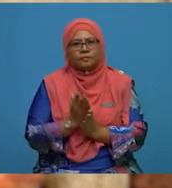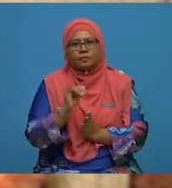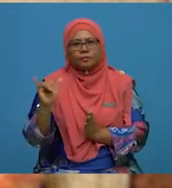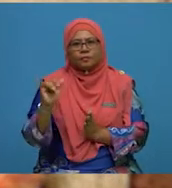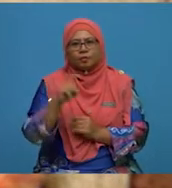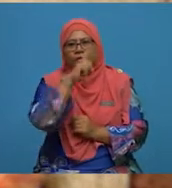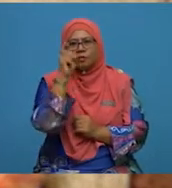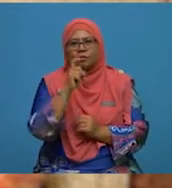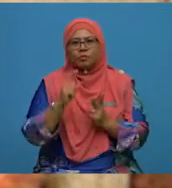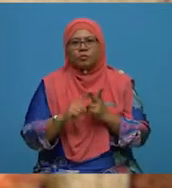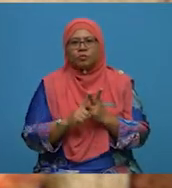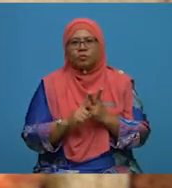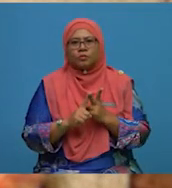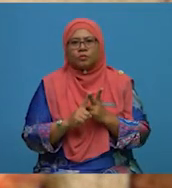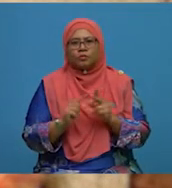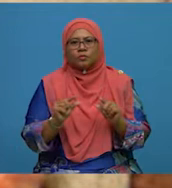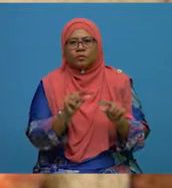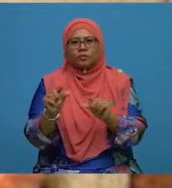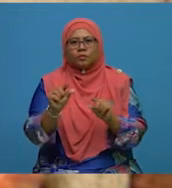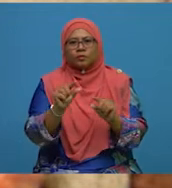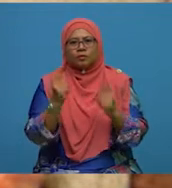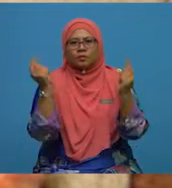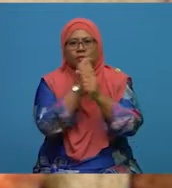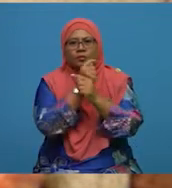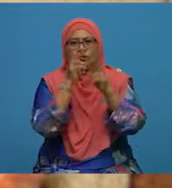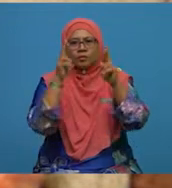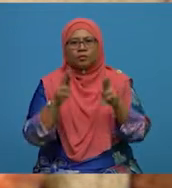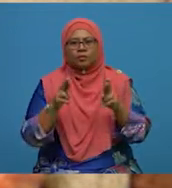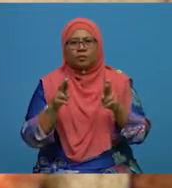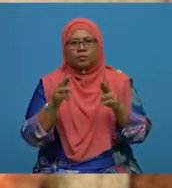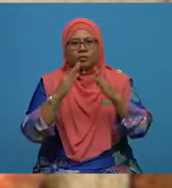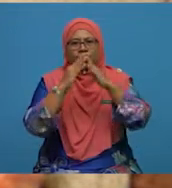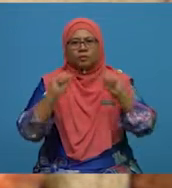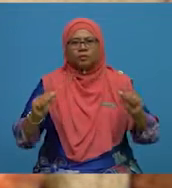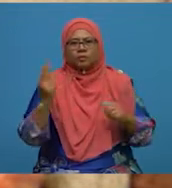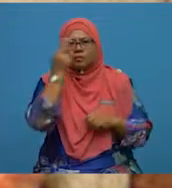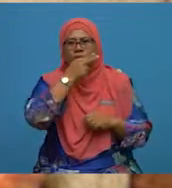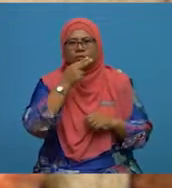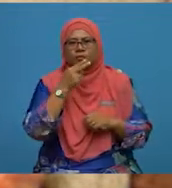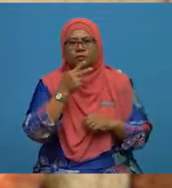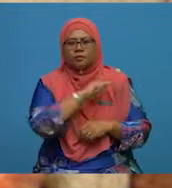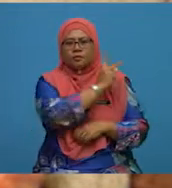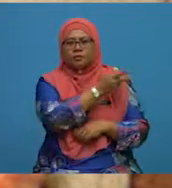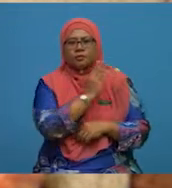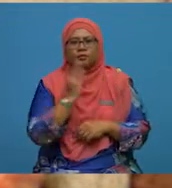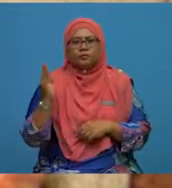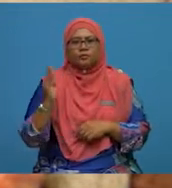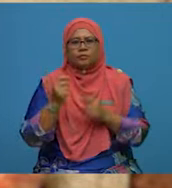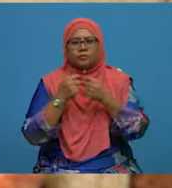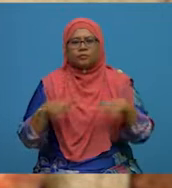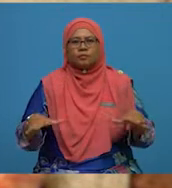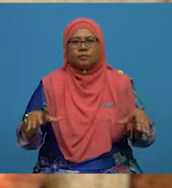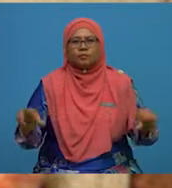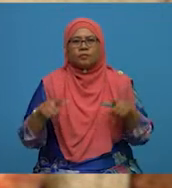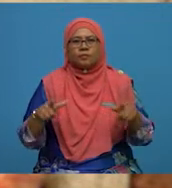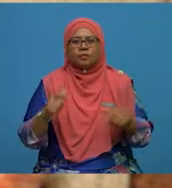Seterusnya, soalan kedua, gerakan penentangan rakyat Mesir terhadap penjajahan Barat telah